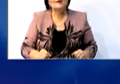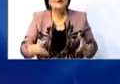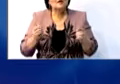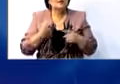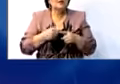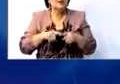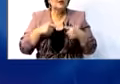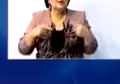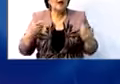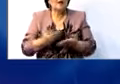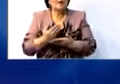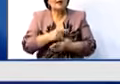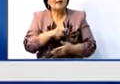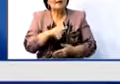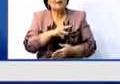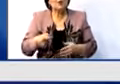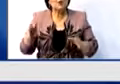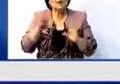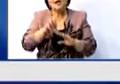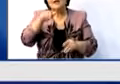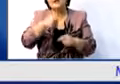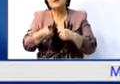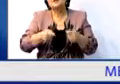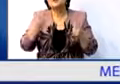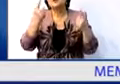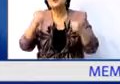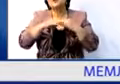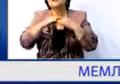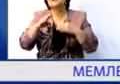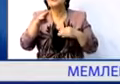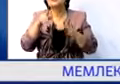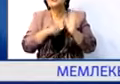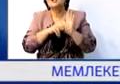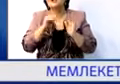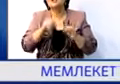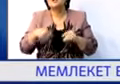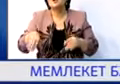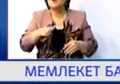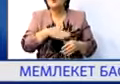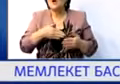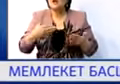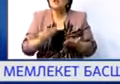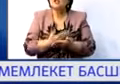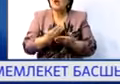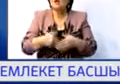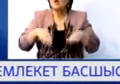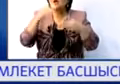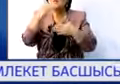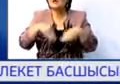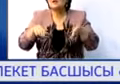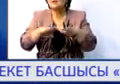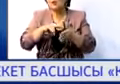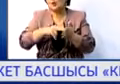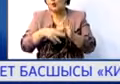Енді осы және өзге де ақпараттар алдағы минуттарда. Елбасы Ұлы даланың жеті қыры атты мақаласында рухани жаңғыру бағдарламасымен үндескен бірнеше